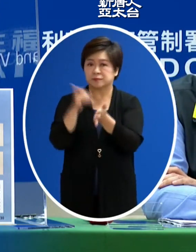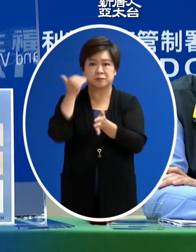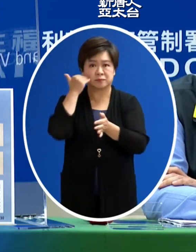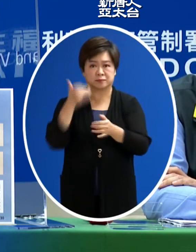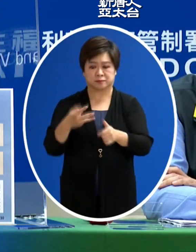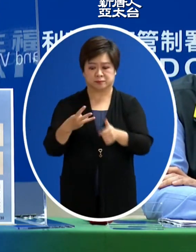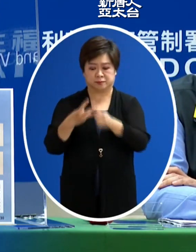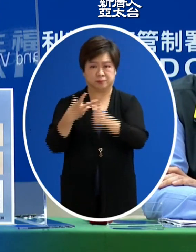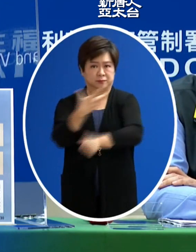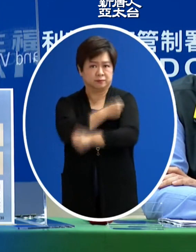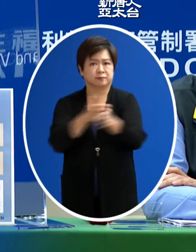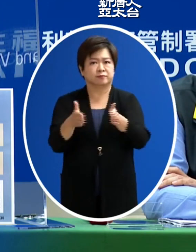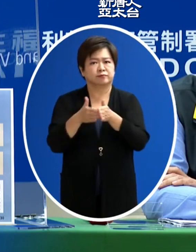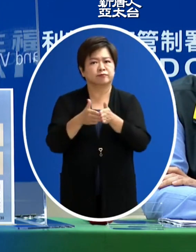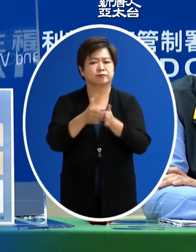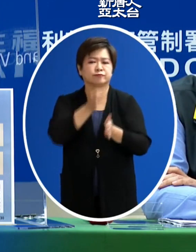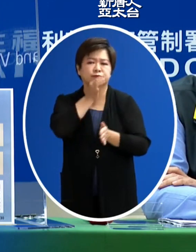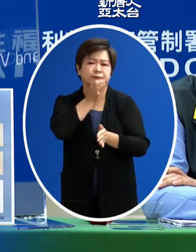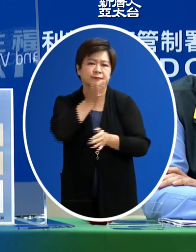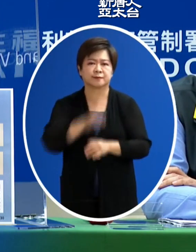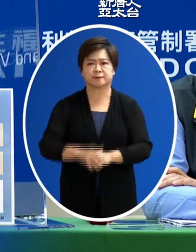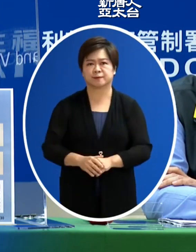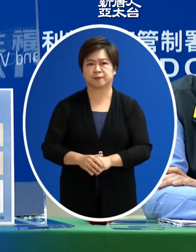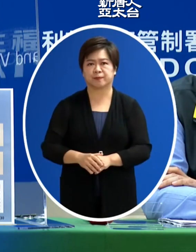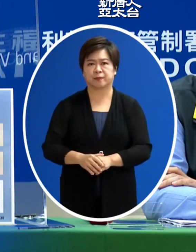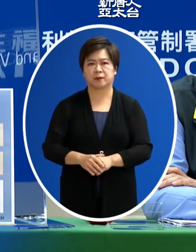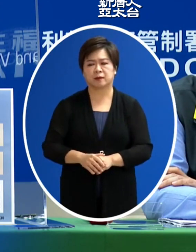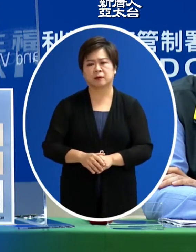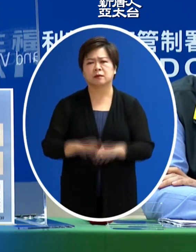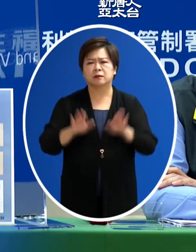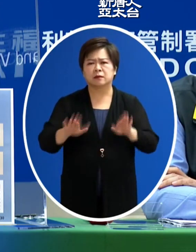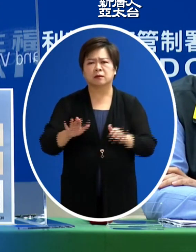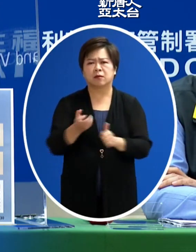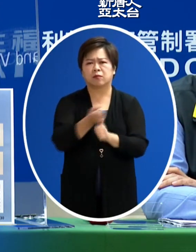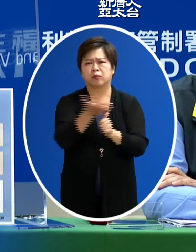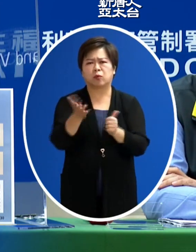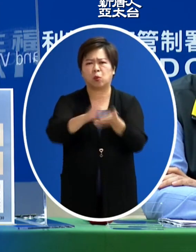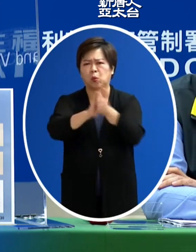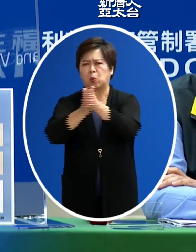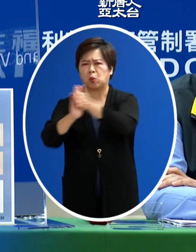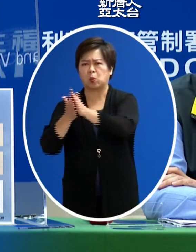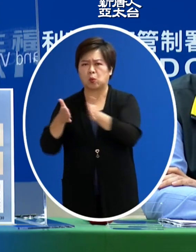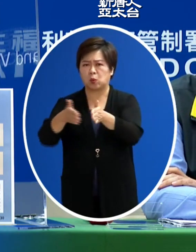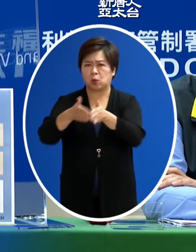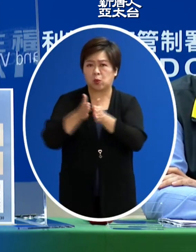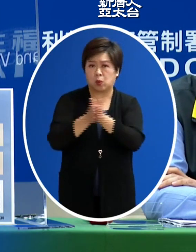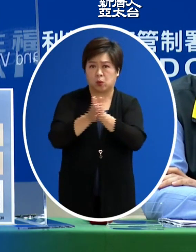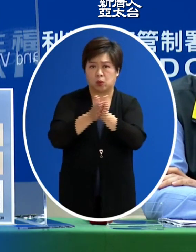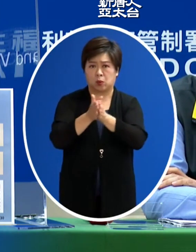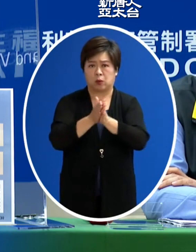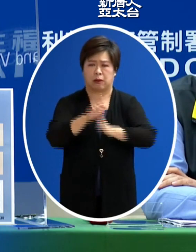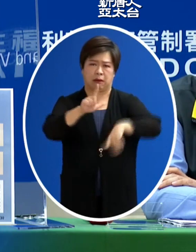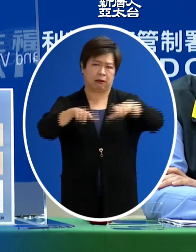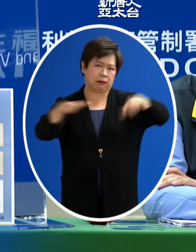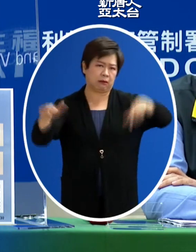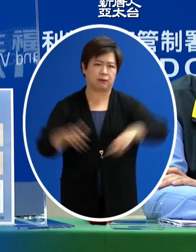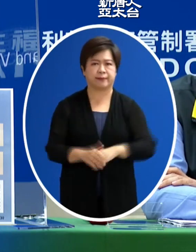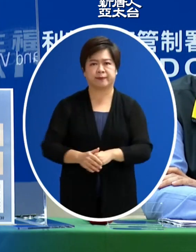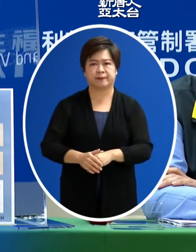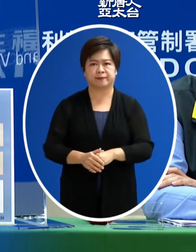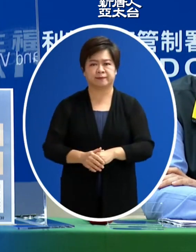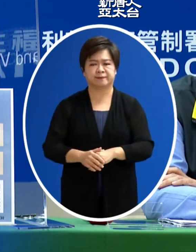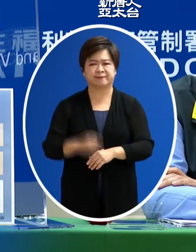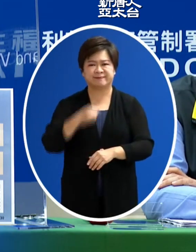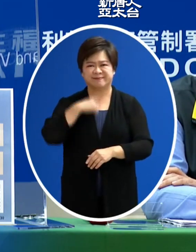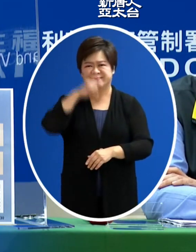剂应该是够。好，那不过其实疫情一直在变化，它的需求也各有不同。那我们现在是希望能